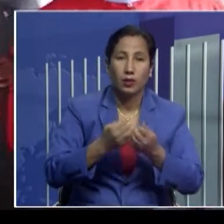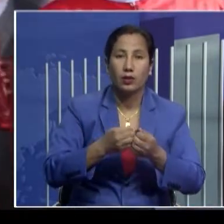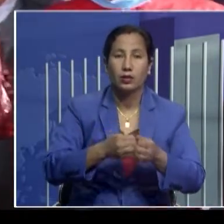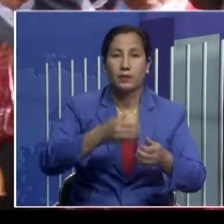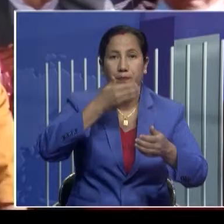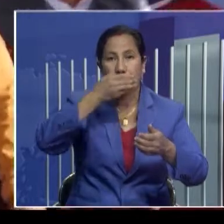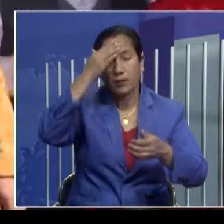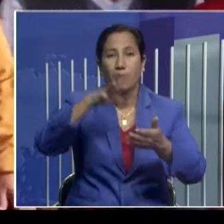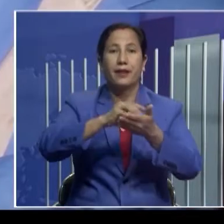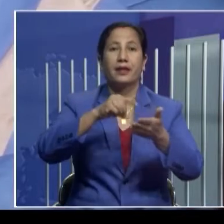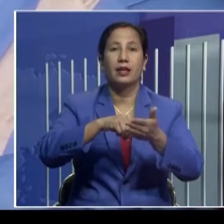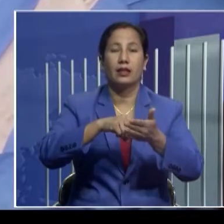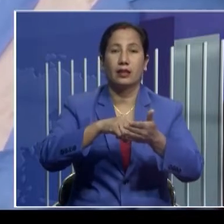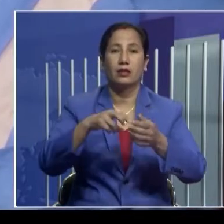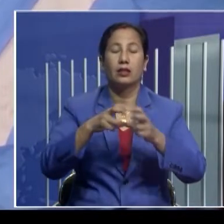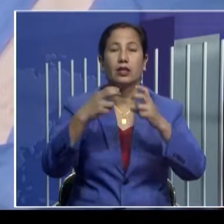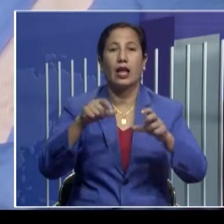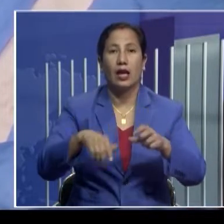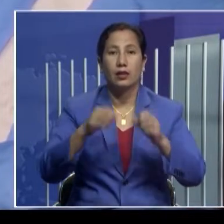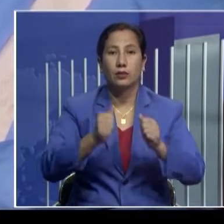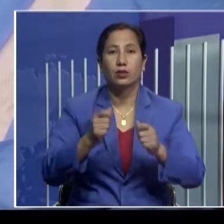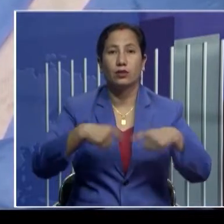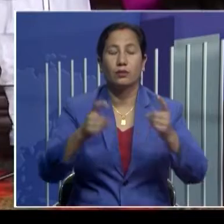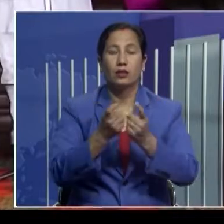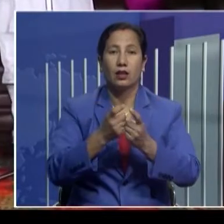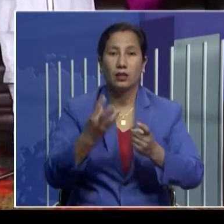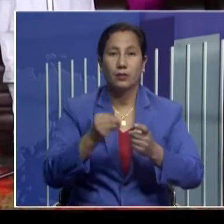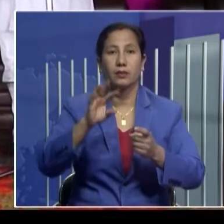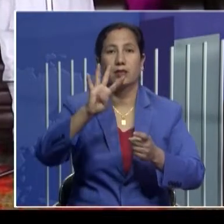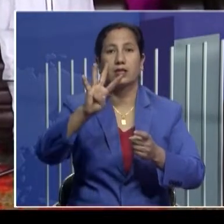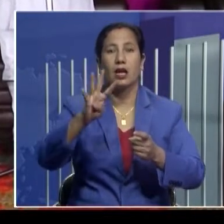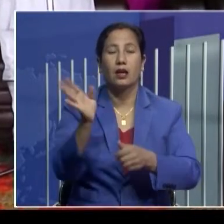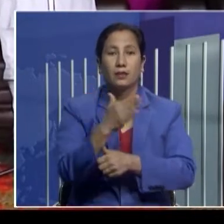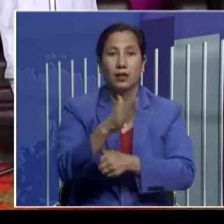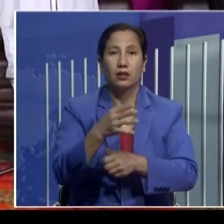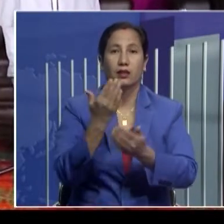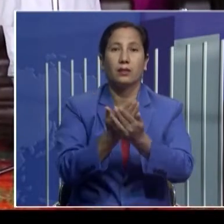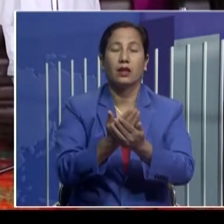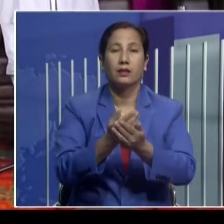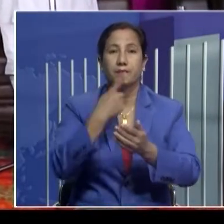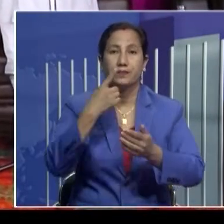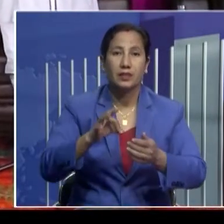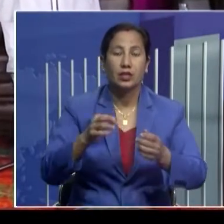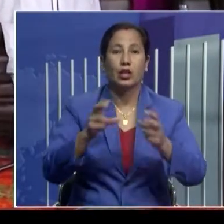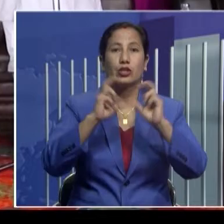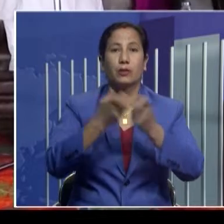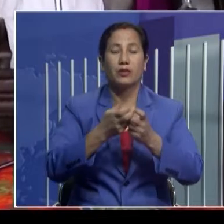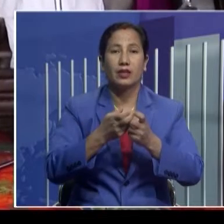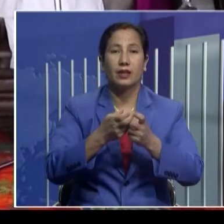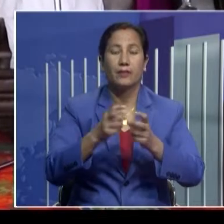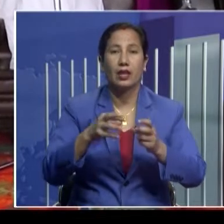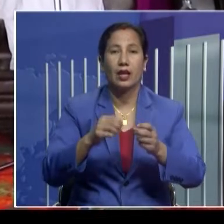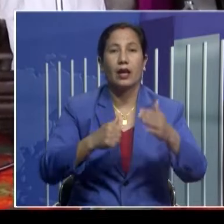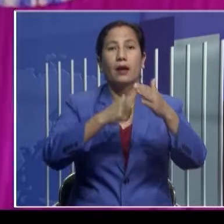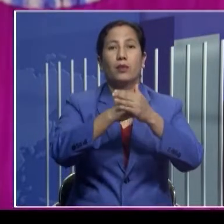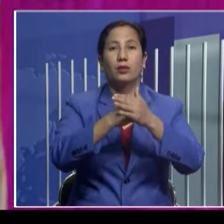केन्द्र संसदीय दलको आज बसेको बैठकले कम्तीमा 4 मन्त्रालय माग गर्ने निर्णय भएको संसदीय दलका प्रमुख